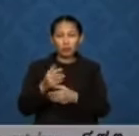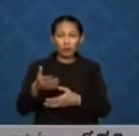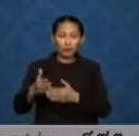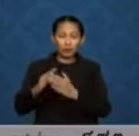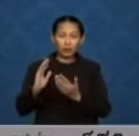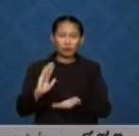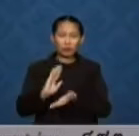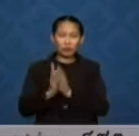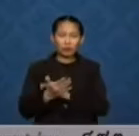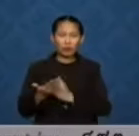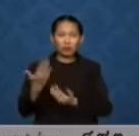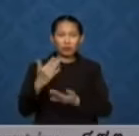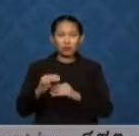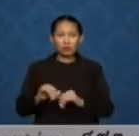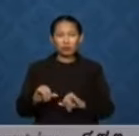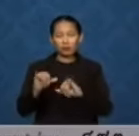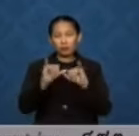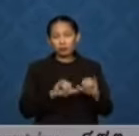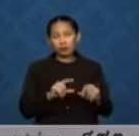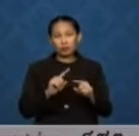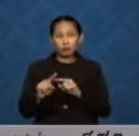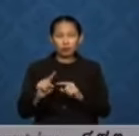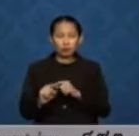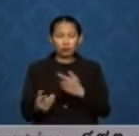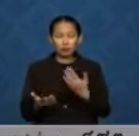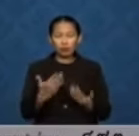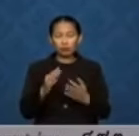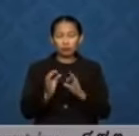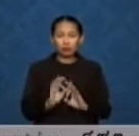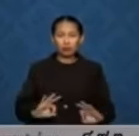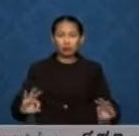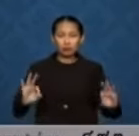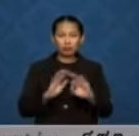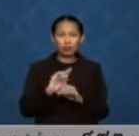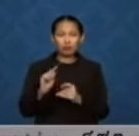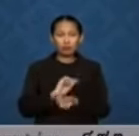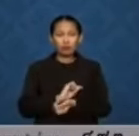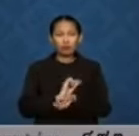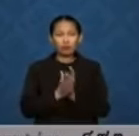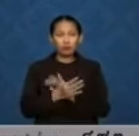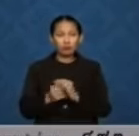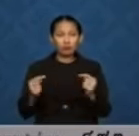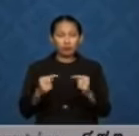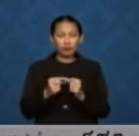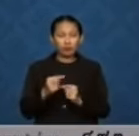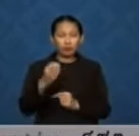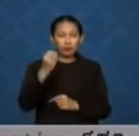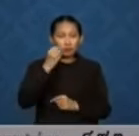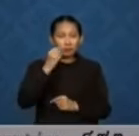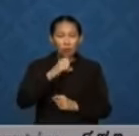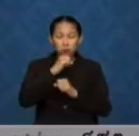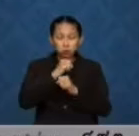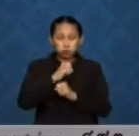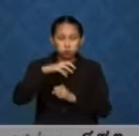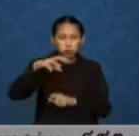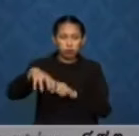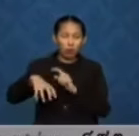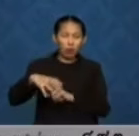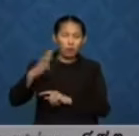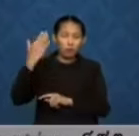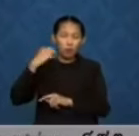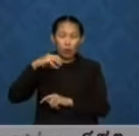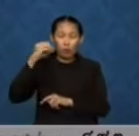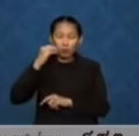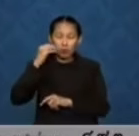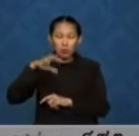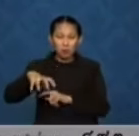แปลงหรือถอนเคลื่อนย้ายค่ะหรือที่สำคัญเลยคือการเปลี่ยนแปลงการใช้อาคารบ้านเก่าค่ะจากอดีตเป็นที่อยู่อาศัยเดิ